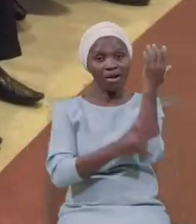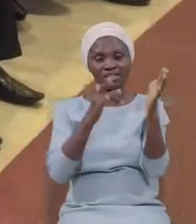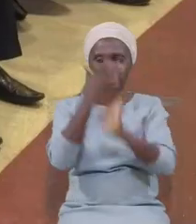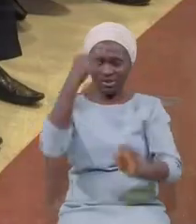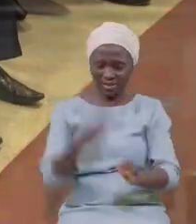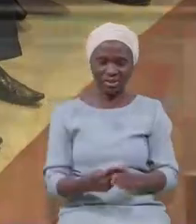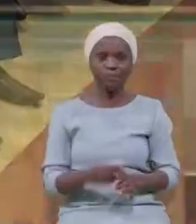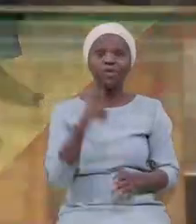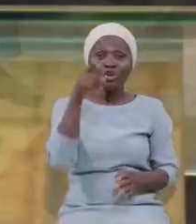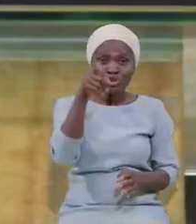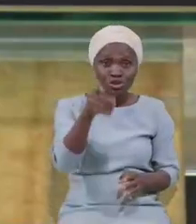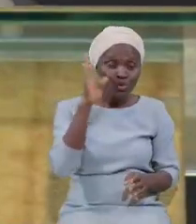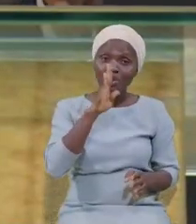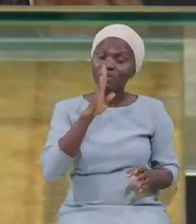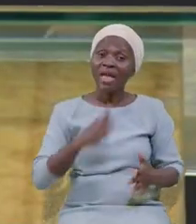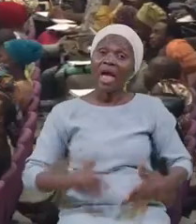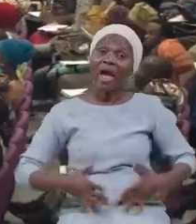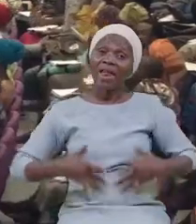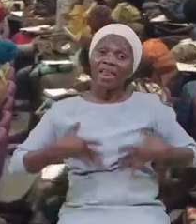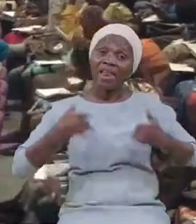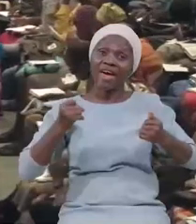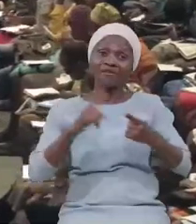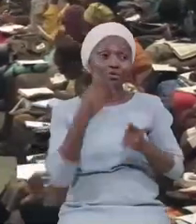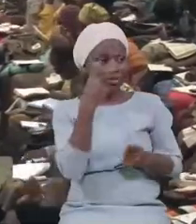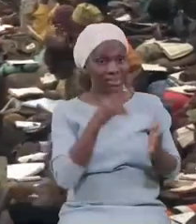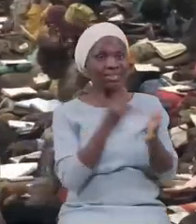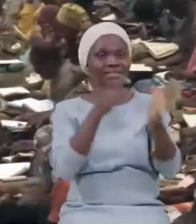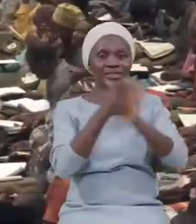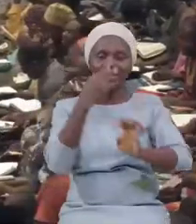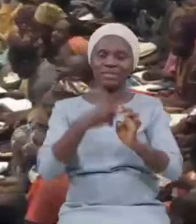pour voir ça. Vous serez vivant pour la voir.